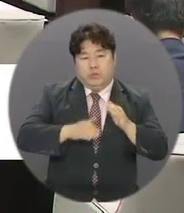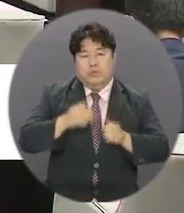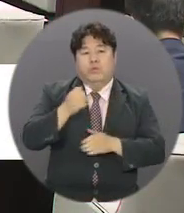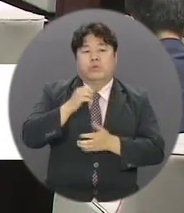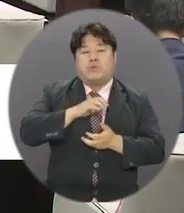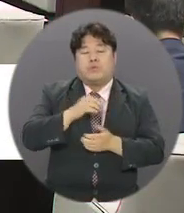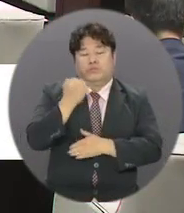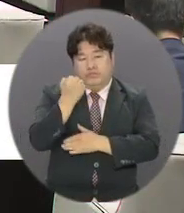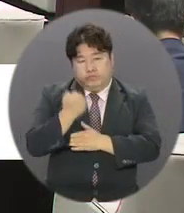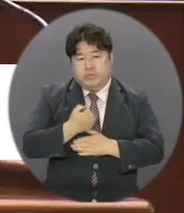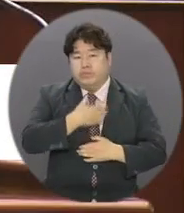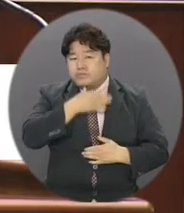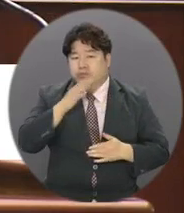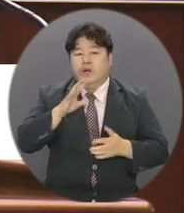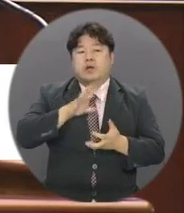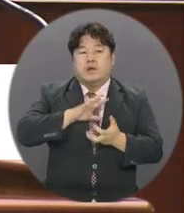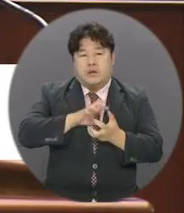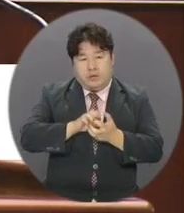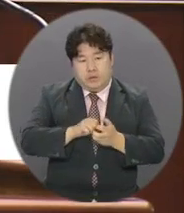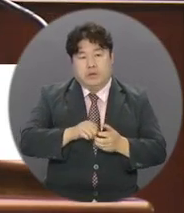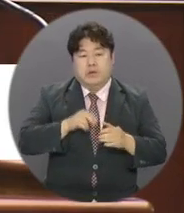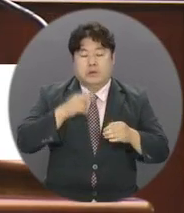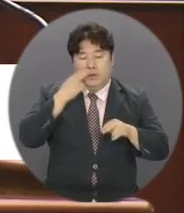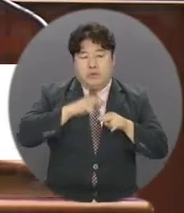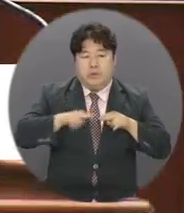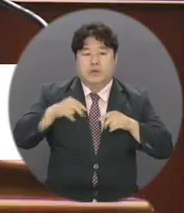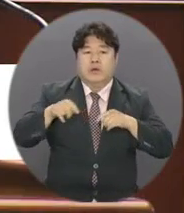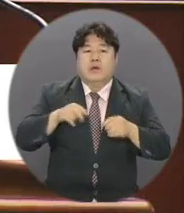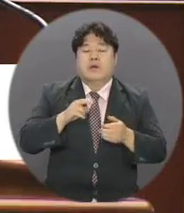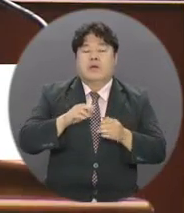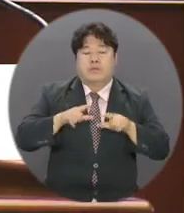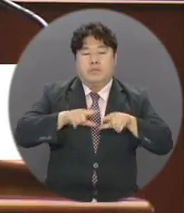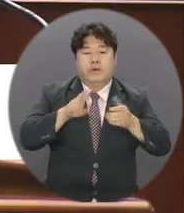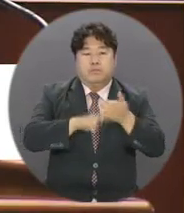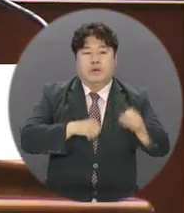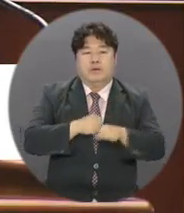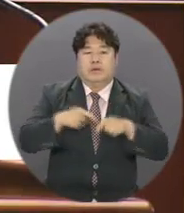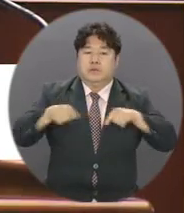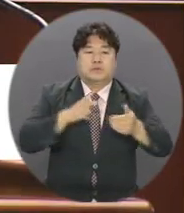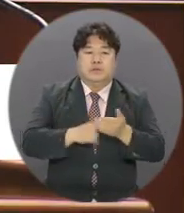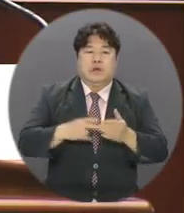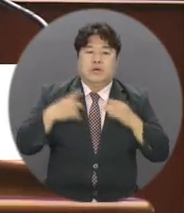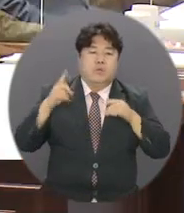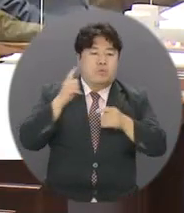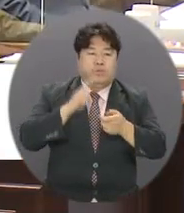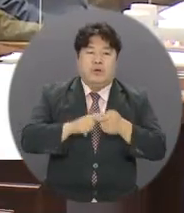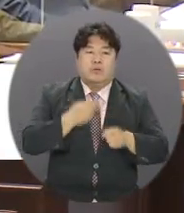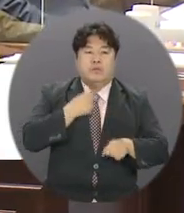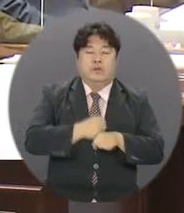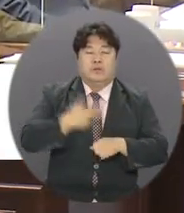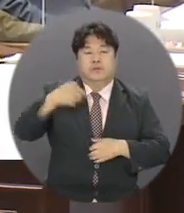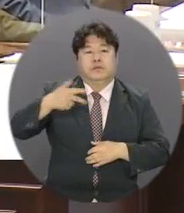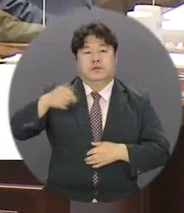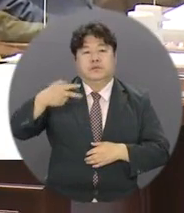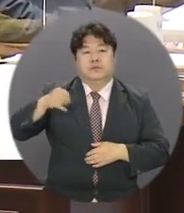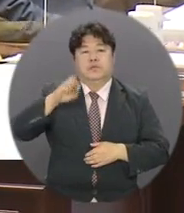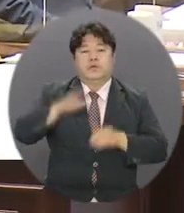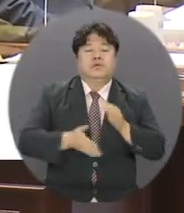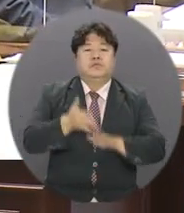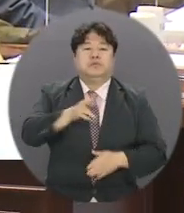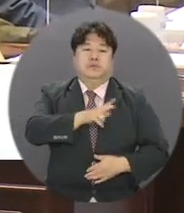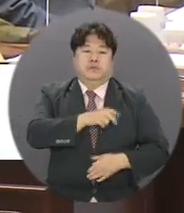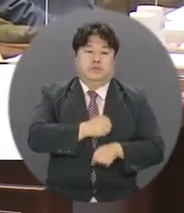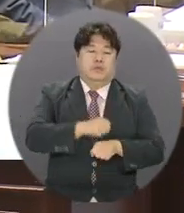경유차는 민간에 되팔아 정책의 일관성이 없다는 지적을 받았습니다. 장재성 광주시의회